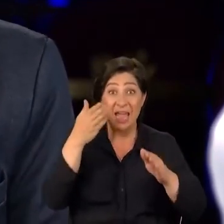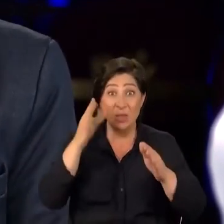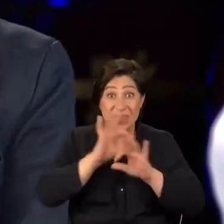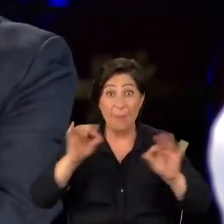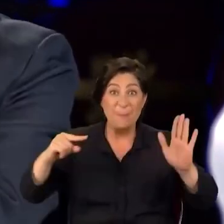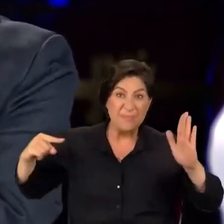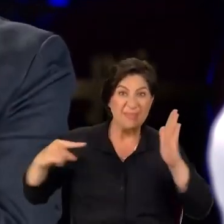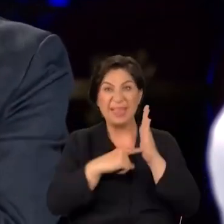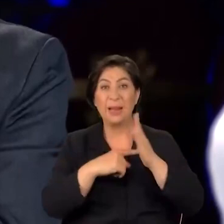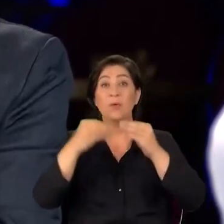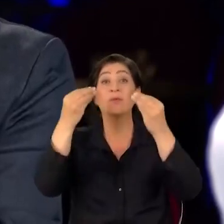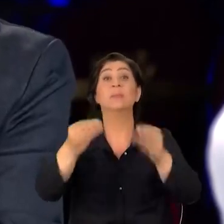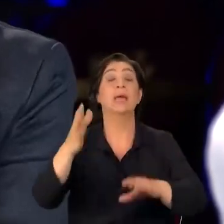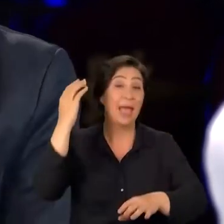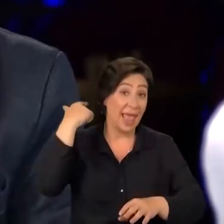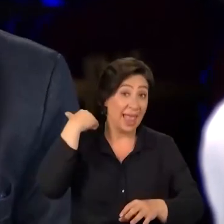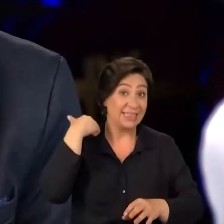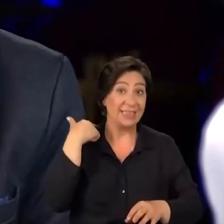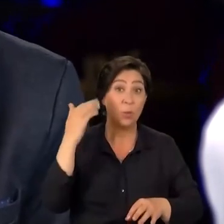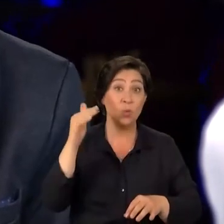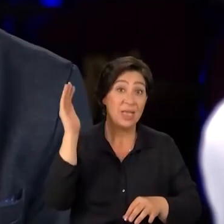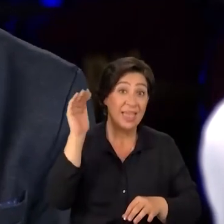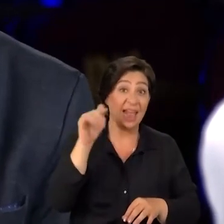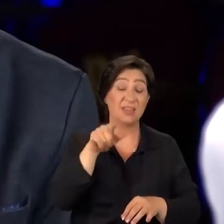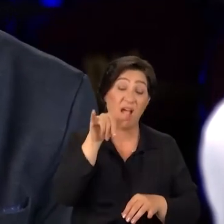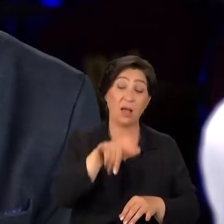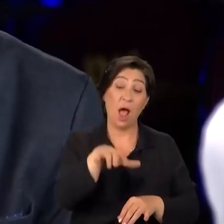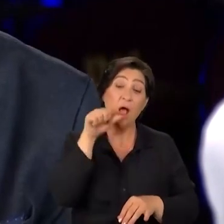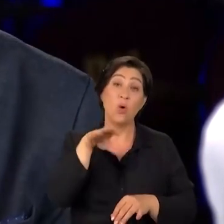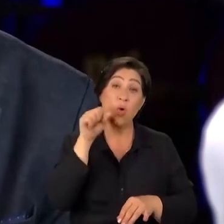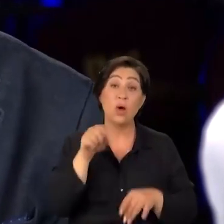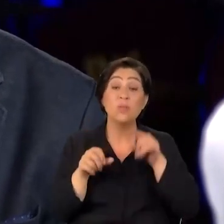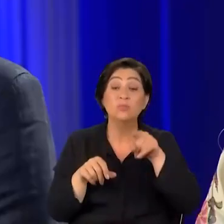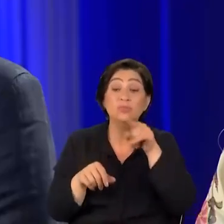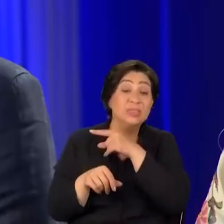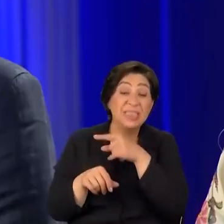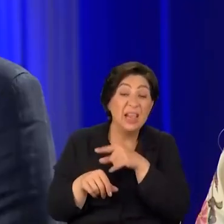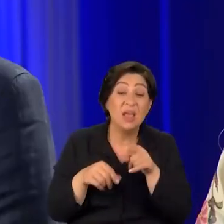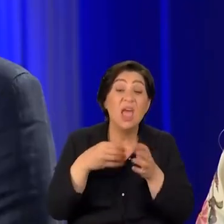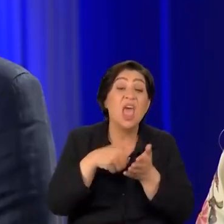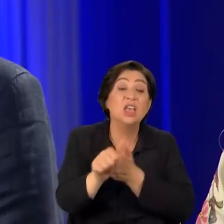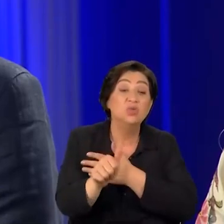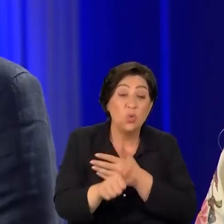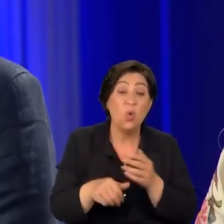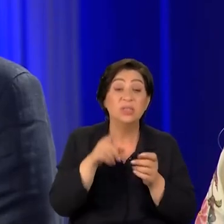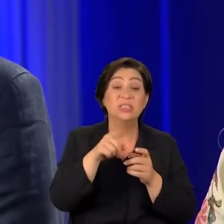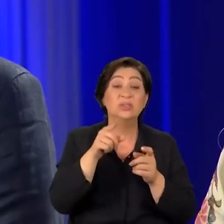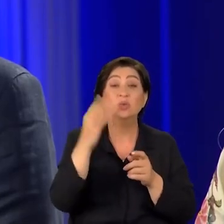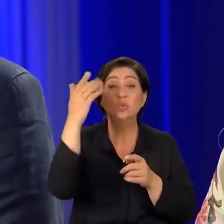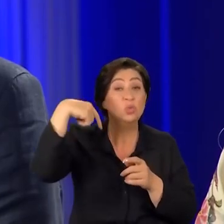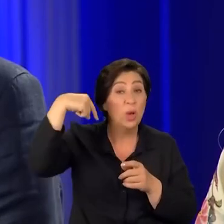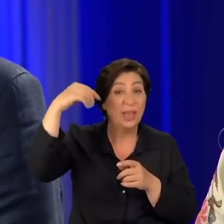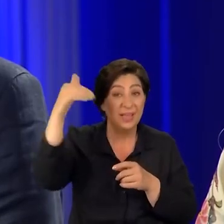da sürekli enselerinden bu gelenler senin haklarını alıyor. Ya da bu sene gelenler, göçlen gelenler,